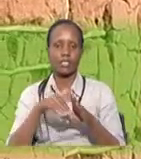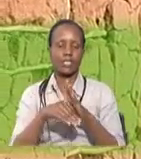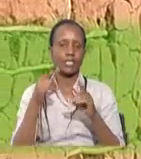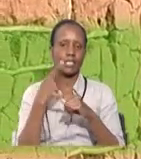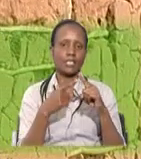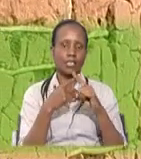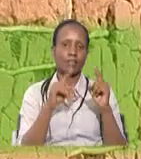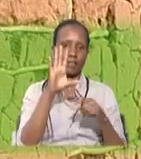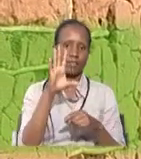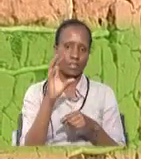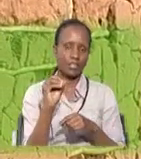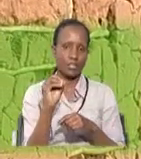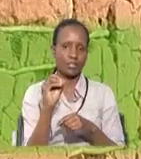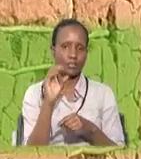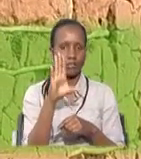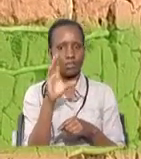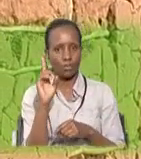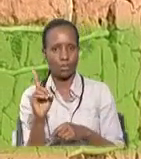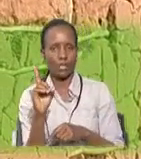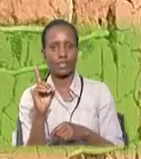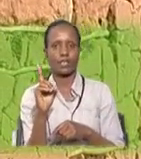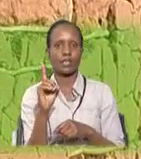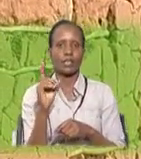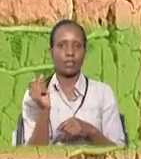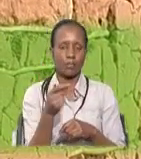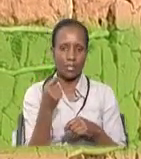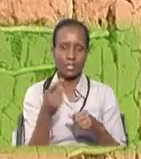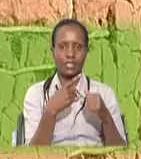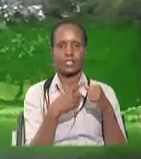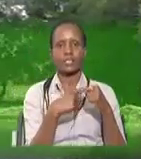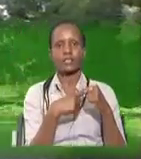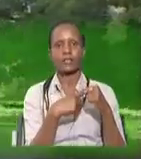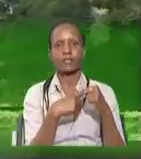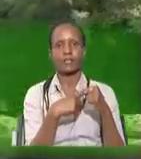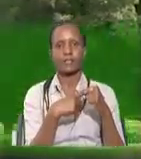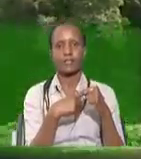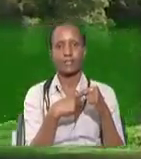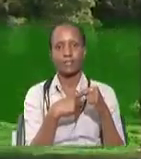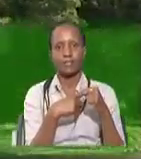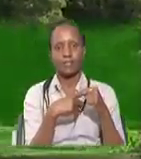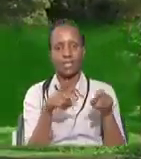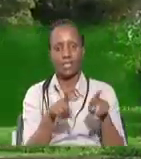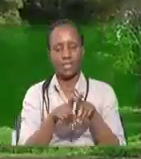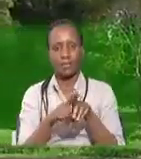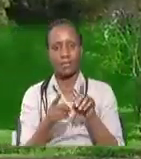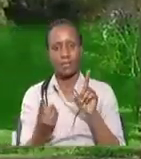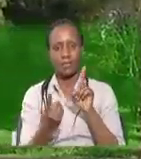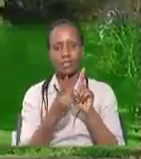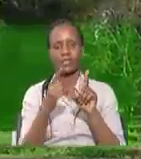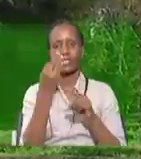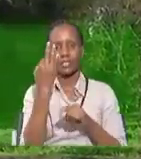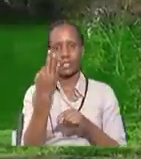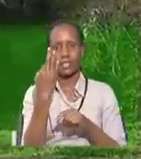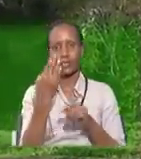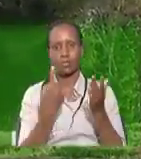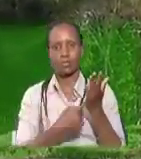Mwaka hiyo hamsini na moja, mwezi ya sita, tariki kumi. Silikuwa na wazungu nasema tatu,